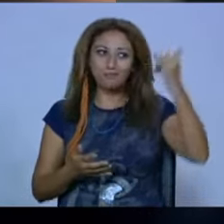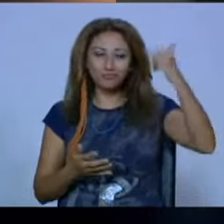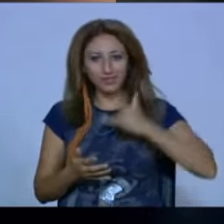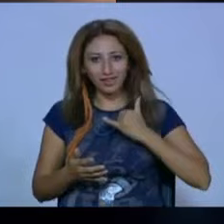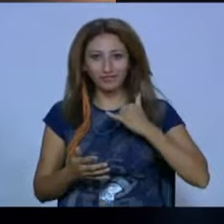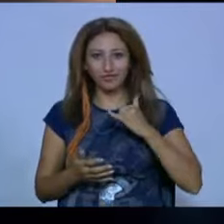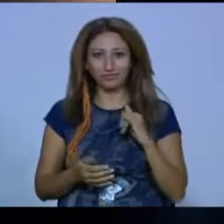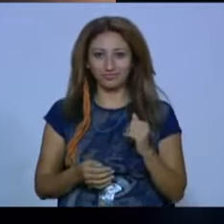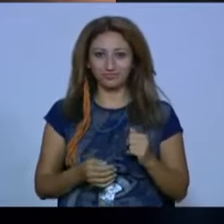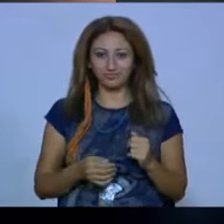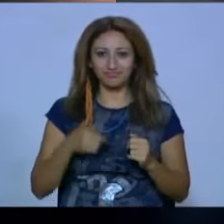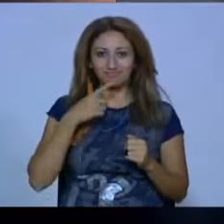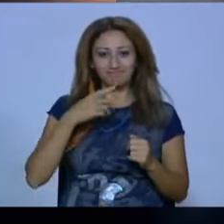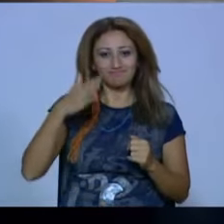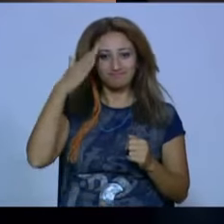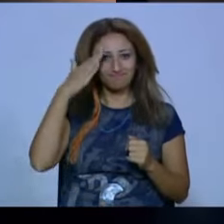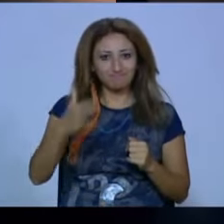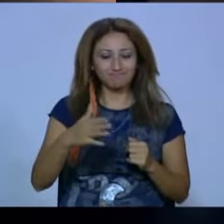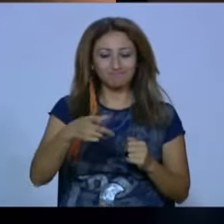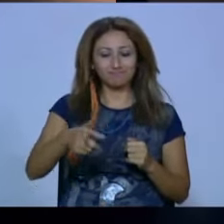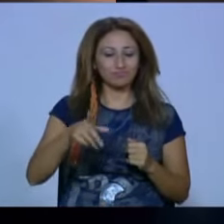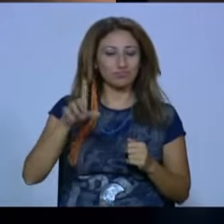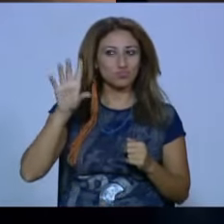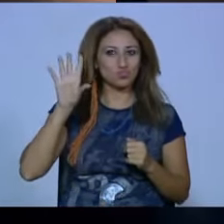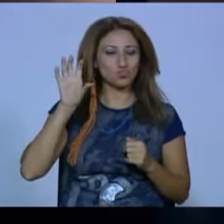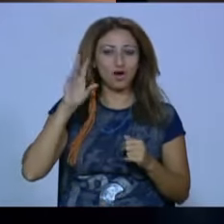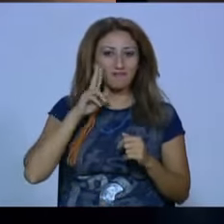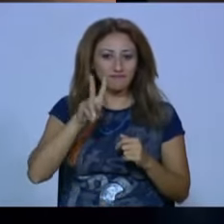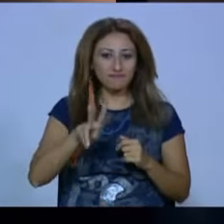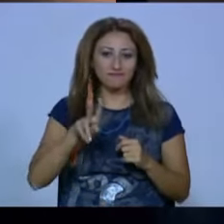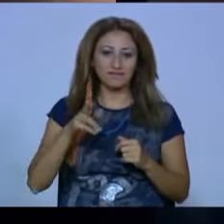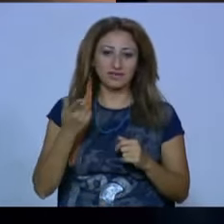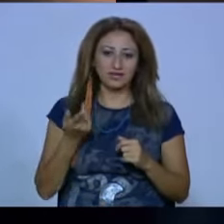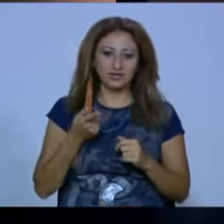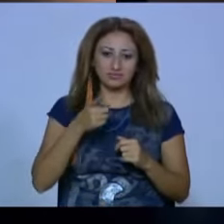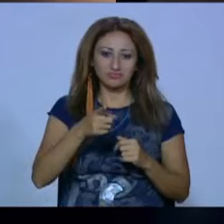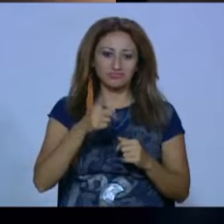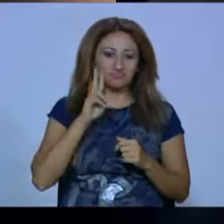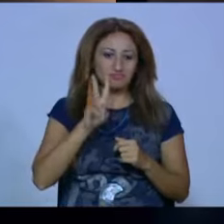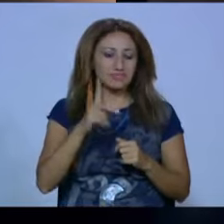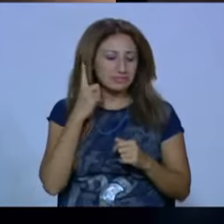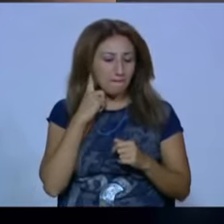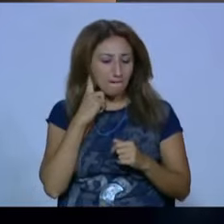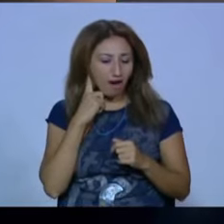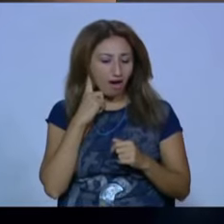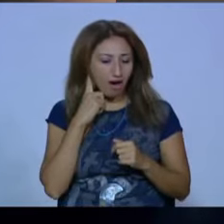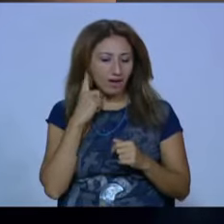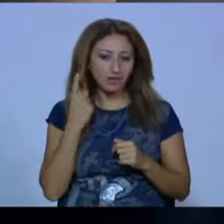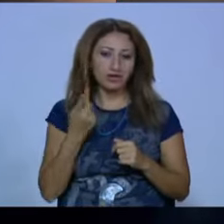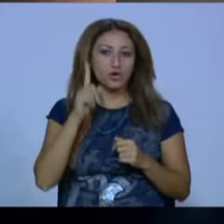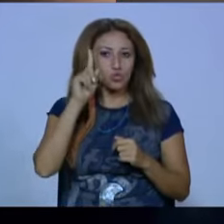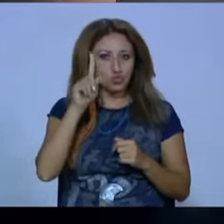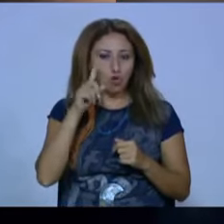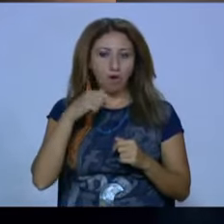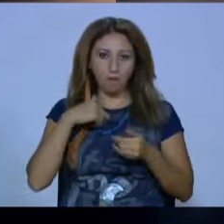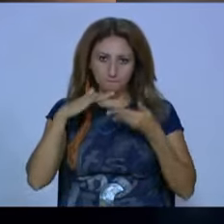حضرتك صح. وتحياتي لعم سامي النموذج المشرف، يعني قصته أنا سمعتها، إن شاء الله